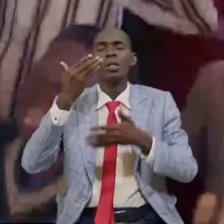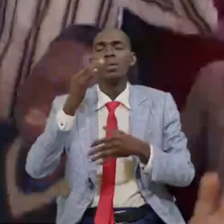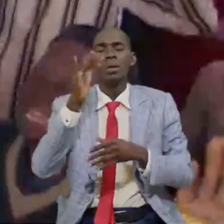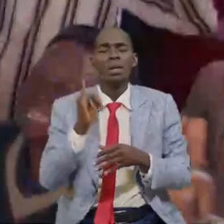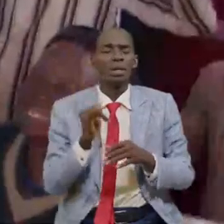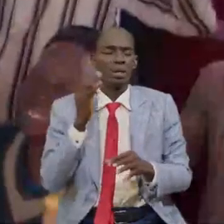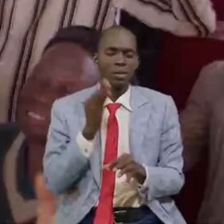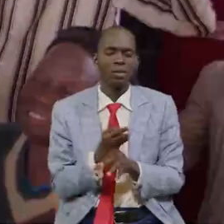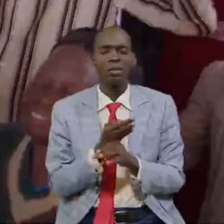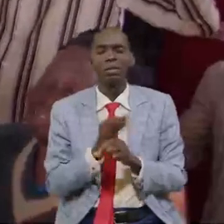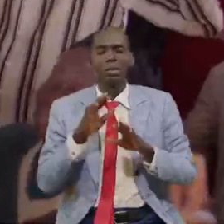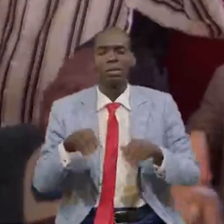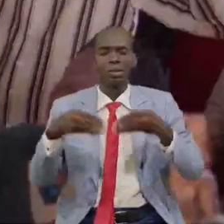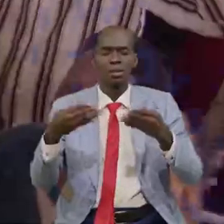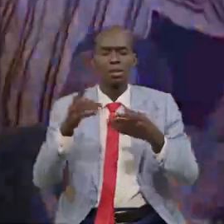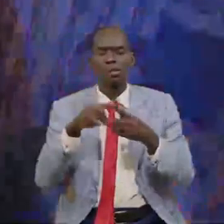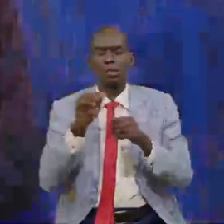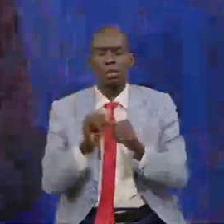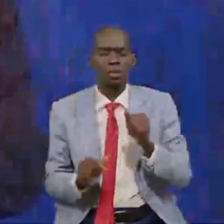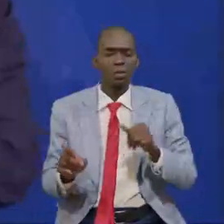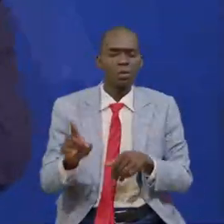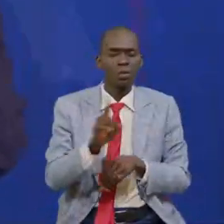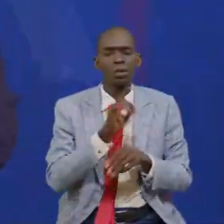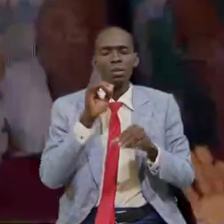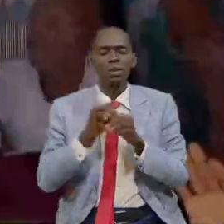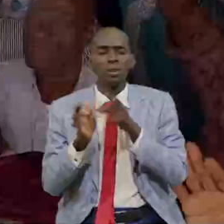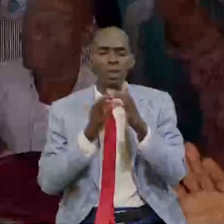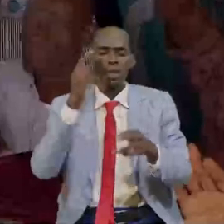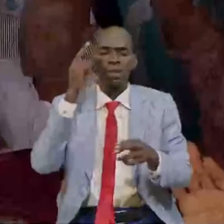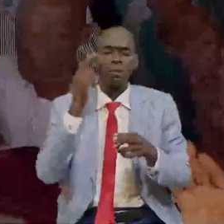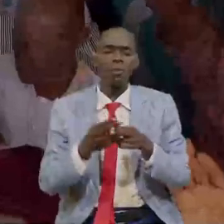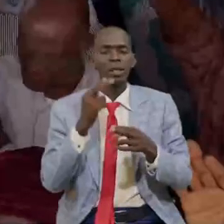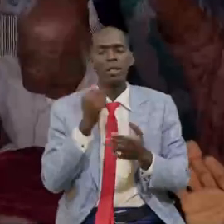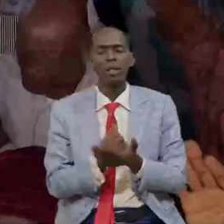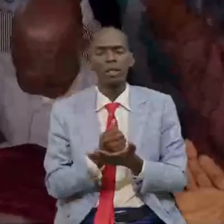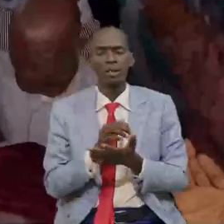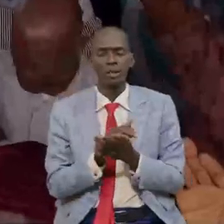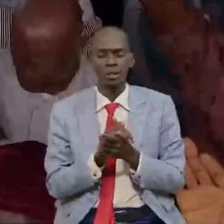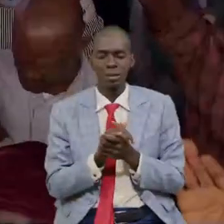foi. Accorde à chacun au nom de Jésus